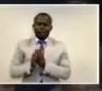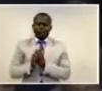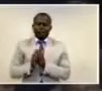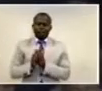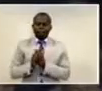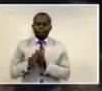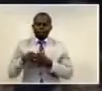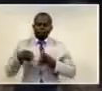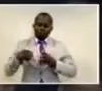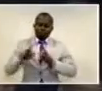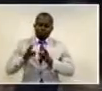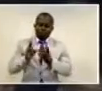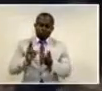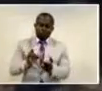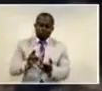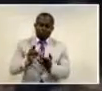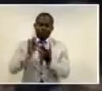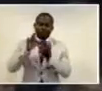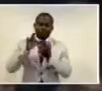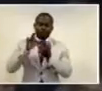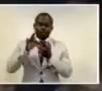Ku buryo bw'umwihariko